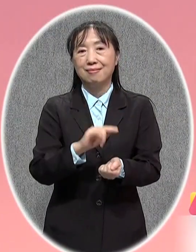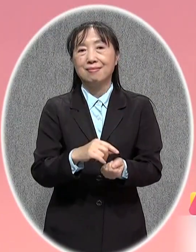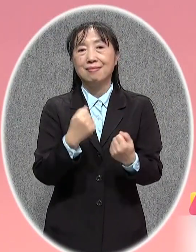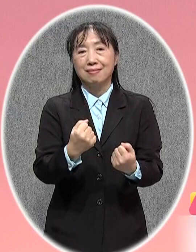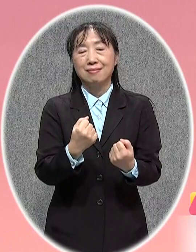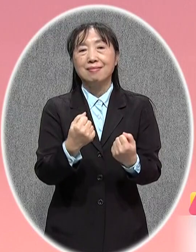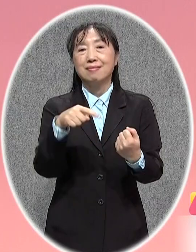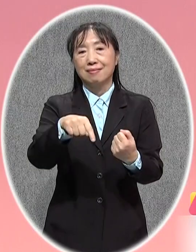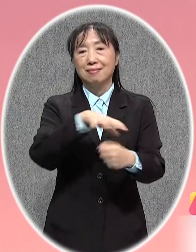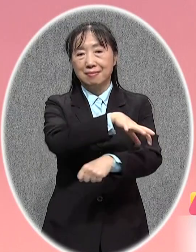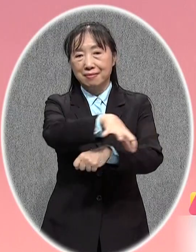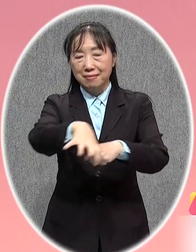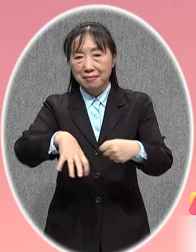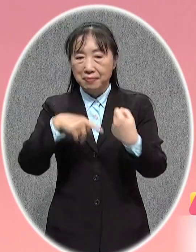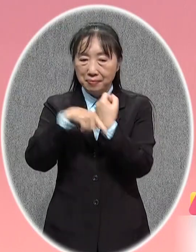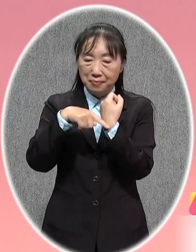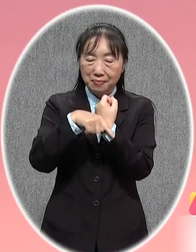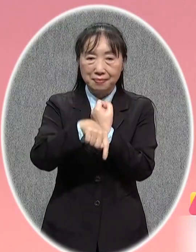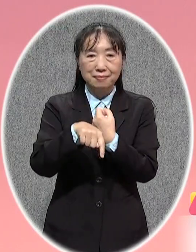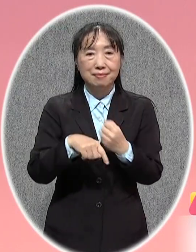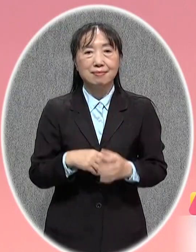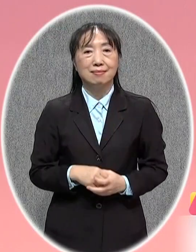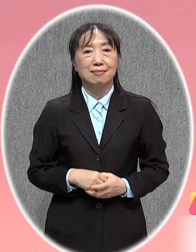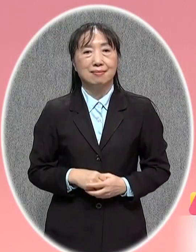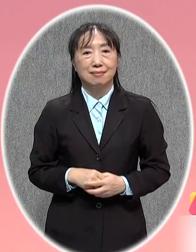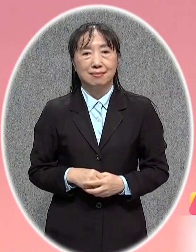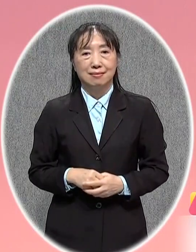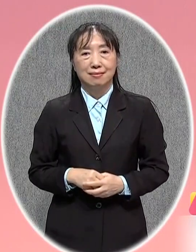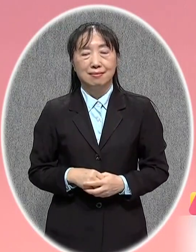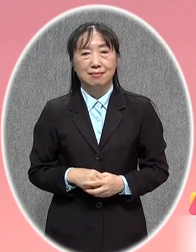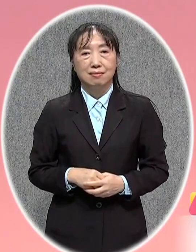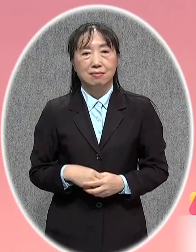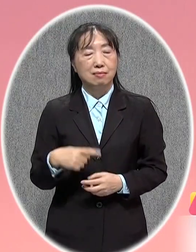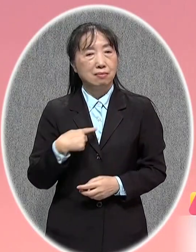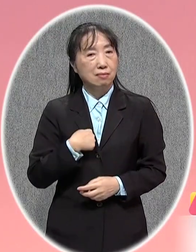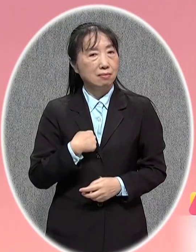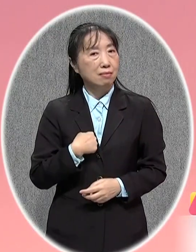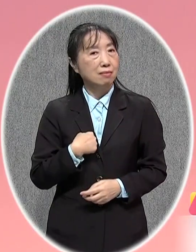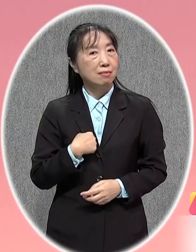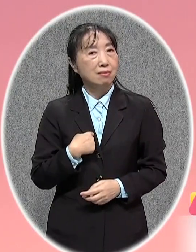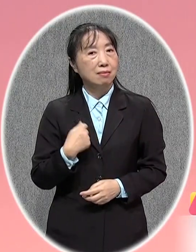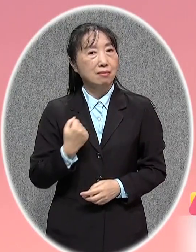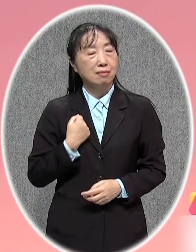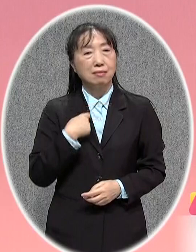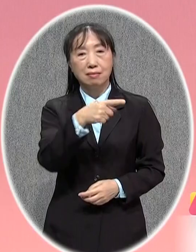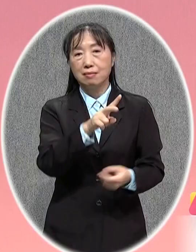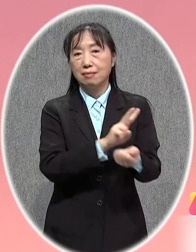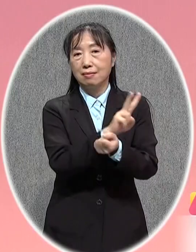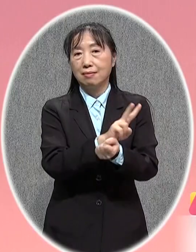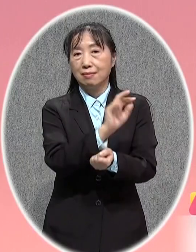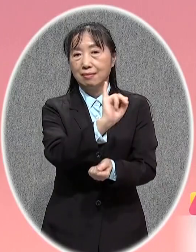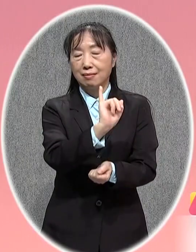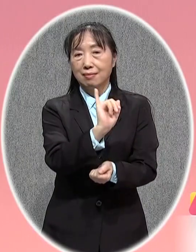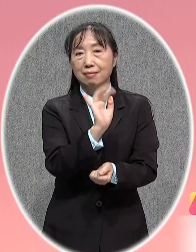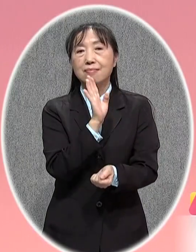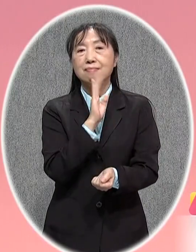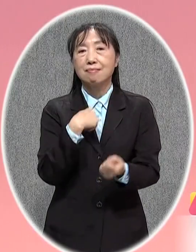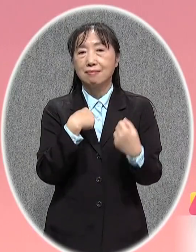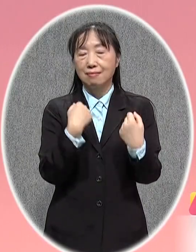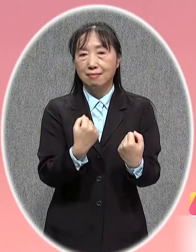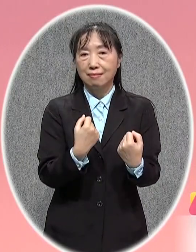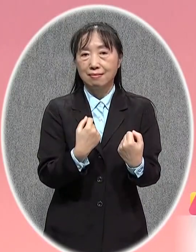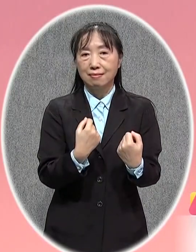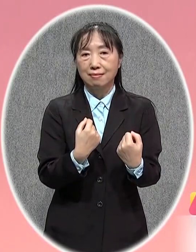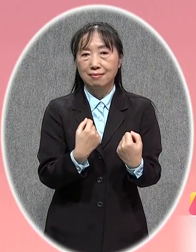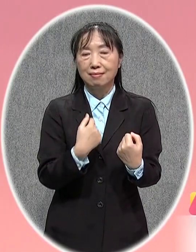环境生态这方面的研究。但是其实我认识正方代表林老师呢，其实是在我还